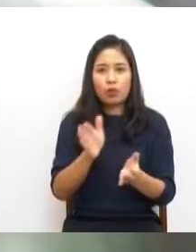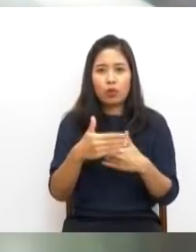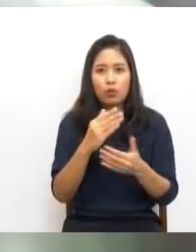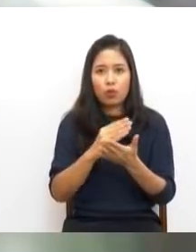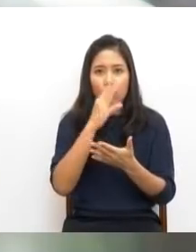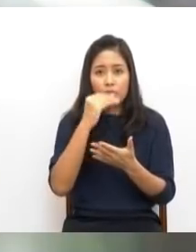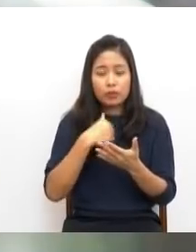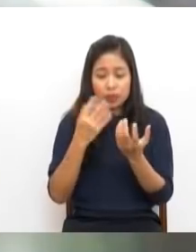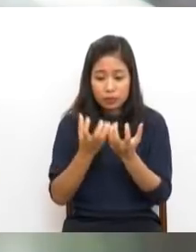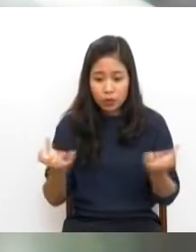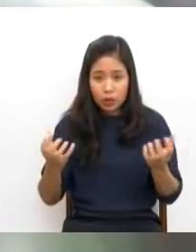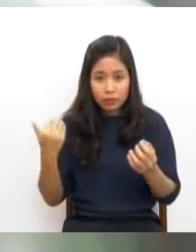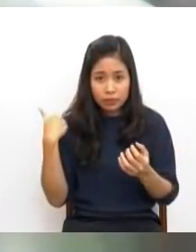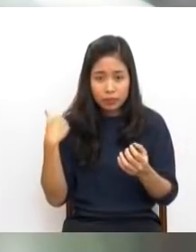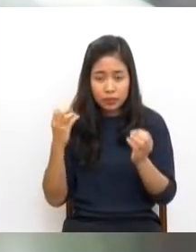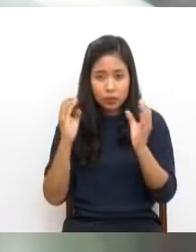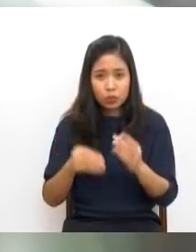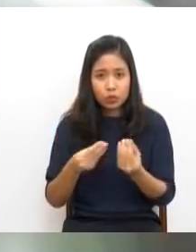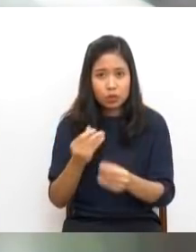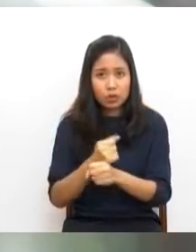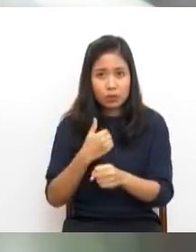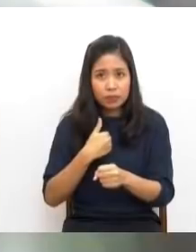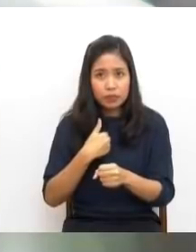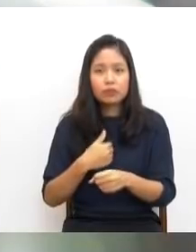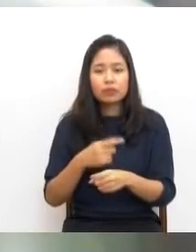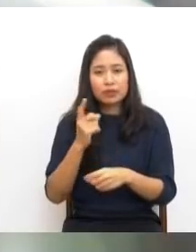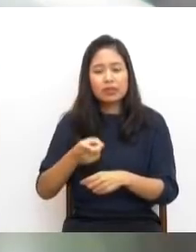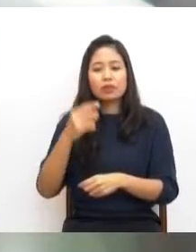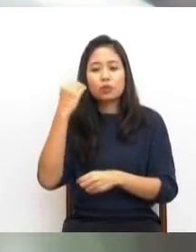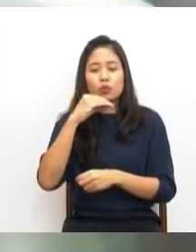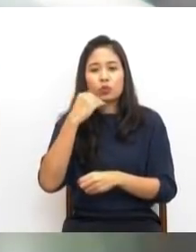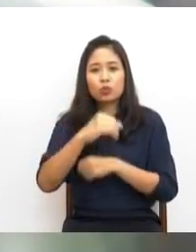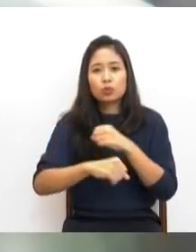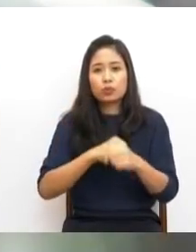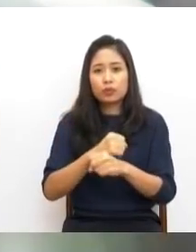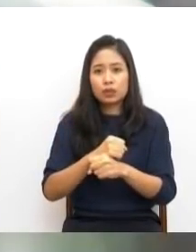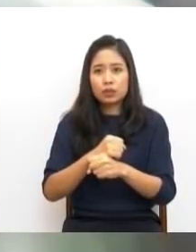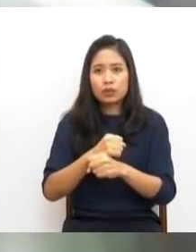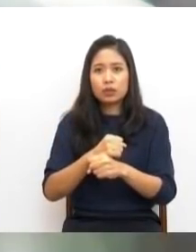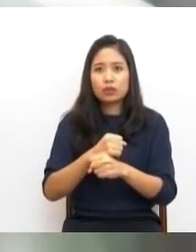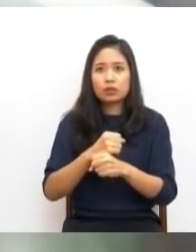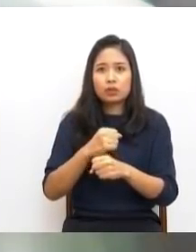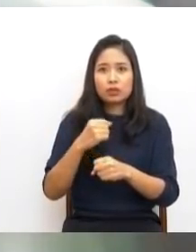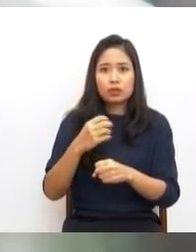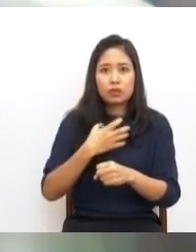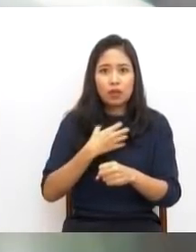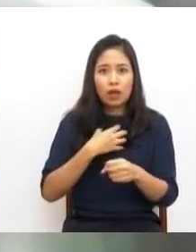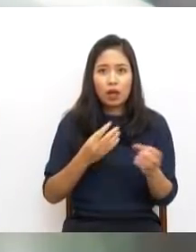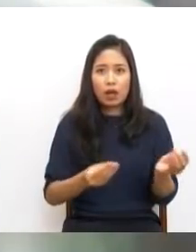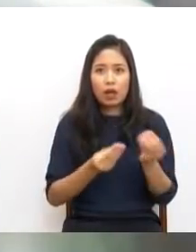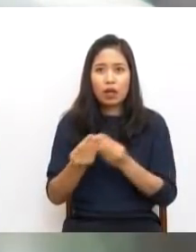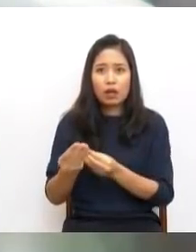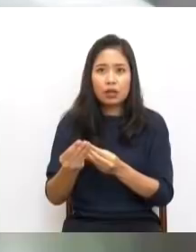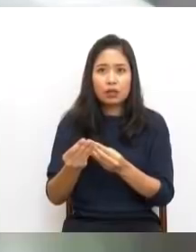ได้ใช่ไหมคะ ทำได้ค่ะเพราะว่าจริงๆแล้วในทุกๆปีอะค่ะคือสืบเนื่องมาจากว่าเราอยากจะให้เหมือนกับเราไม่อย